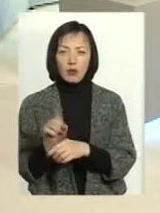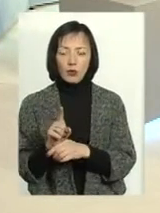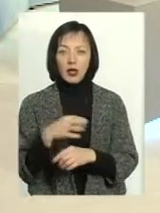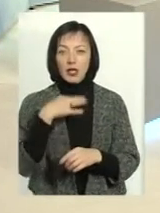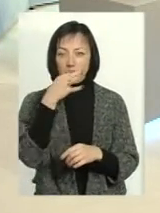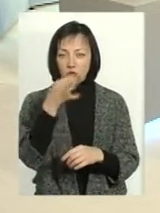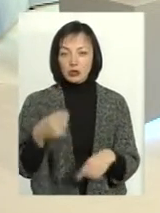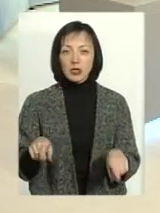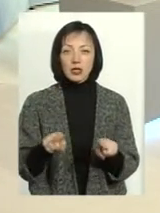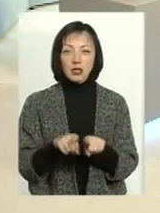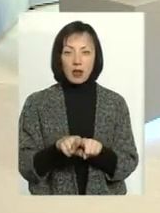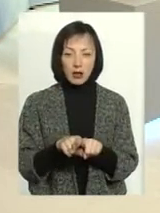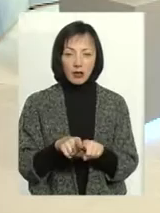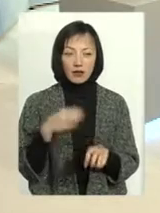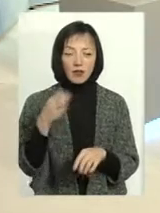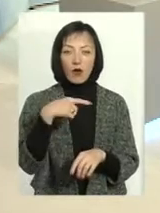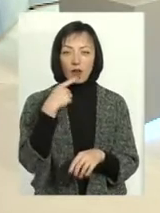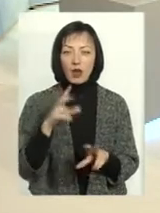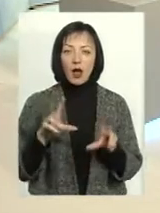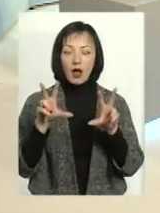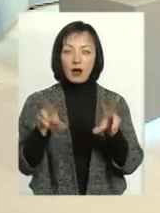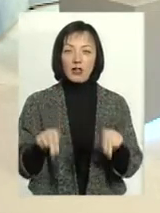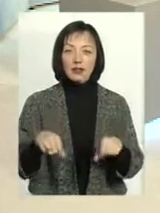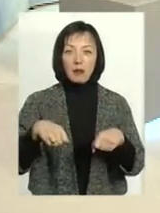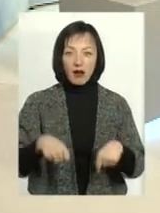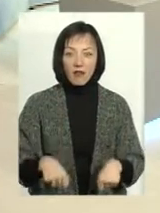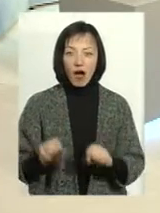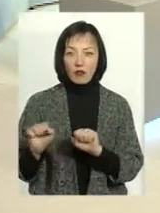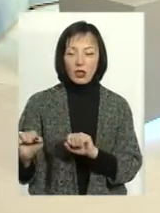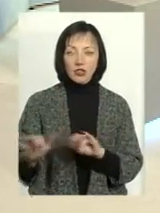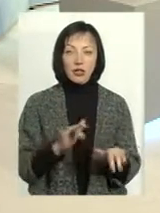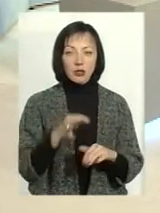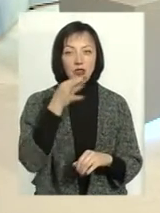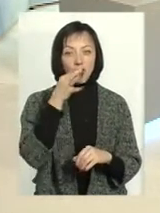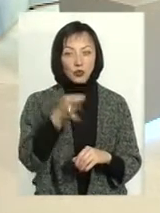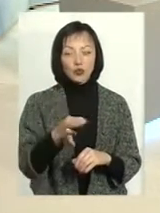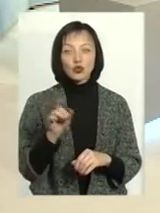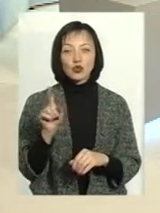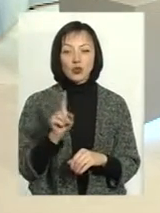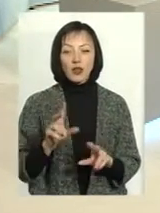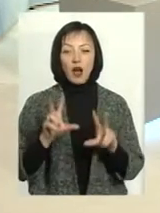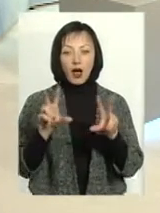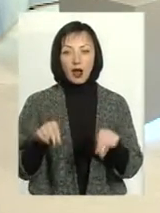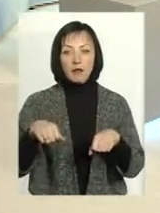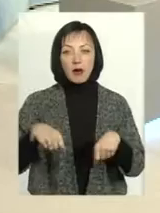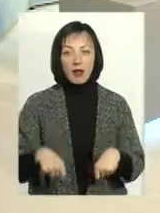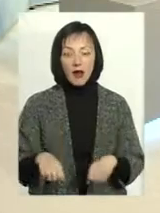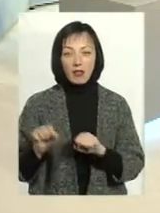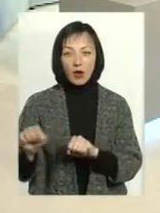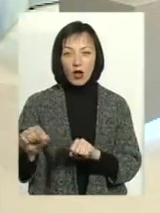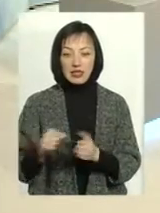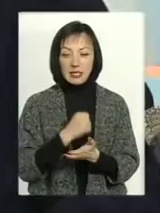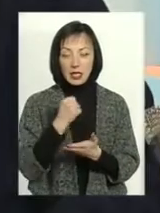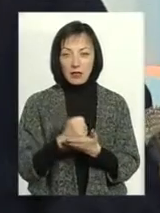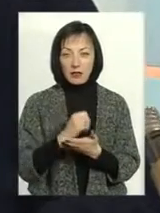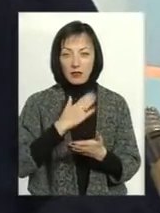вам так, що ви говорили про гарантії права адвокатської діяльності, то скажу вам, що на гарантії та права адвокатів, які закріплені в